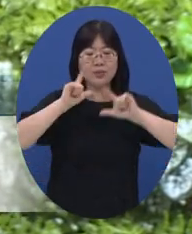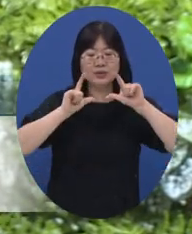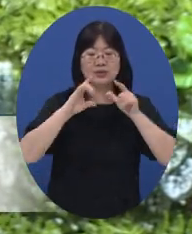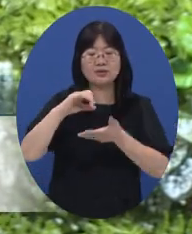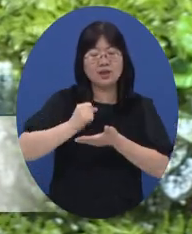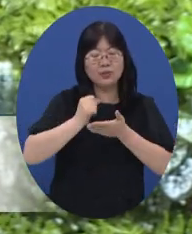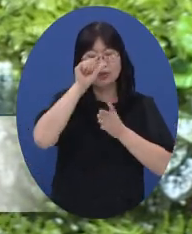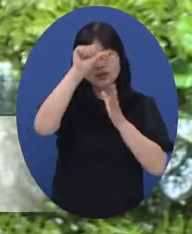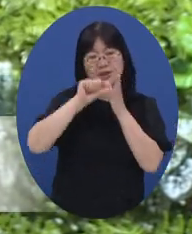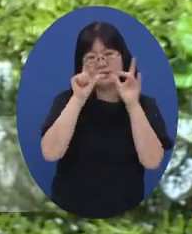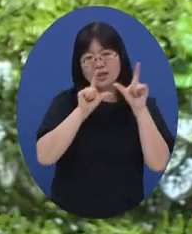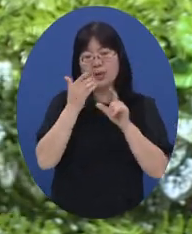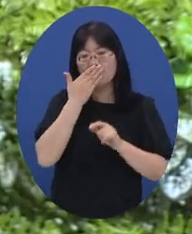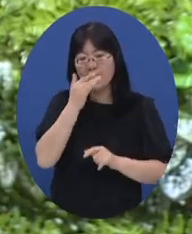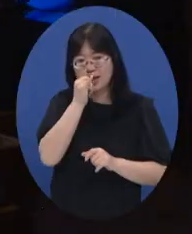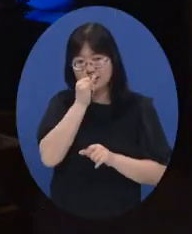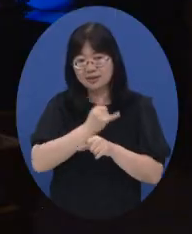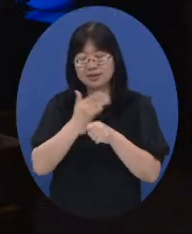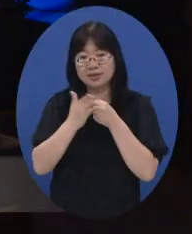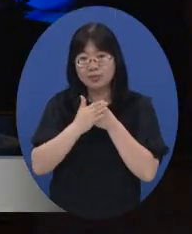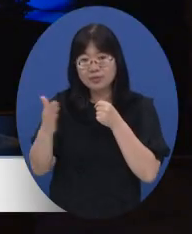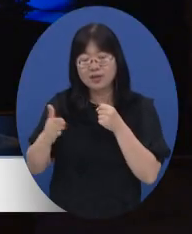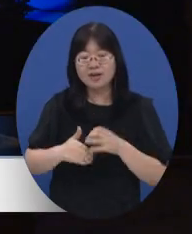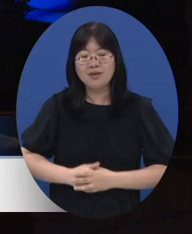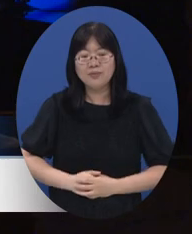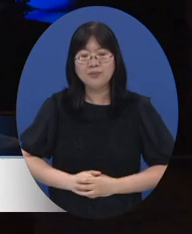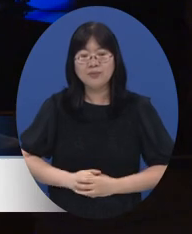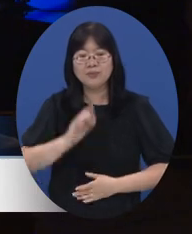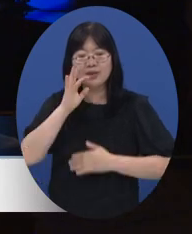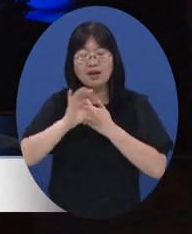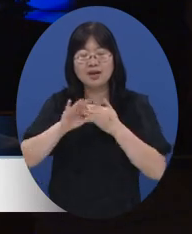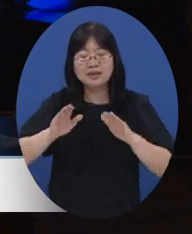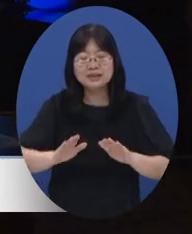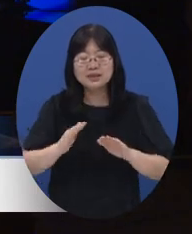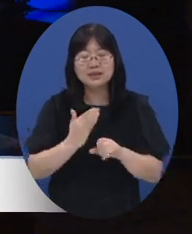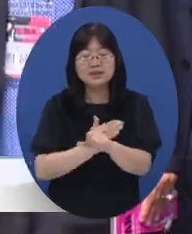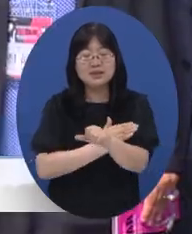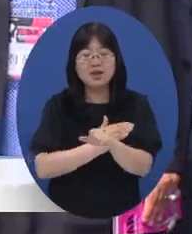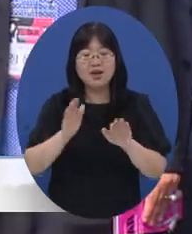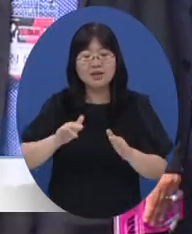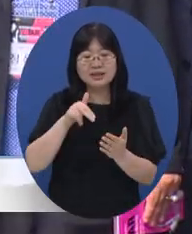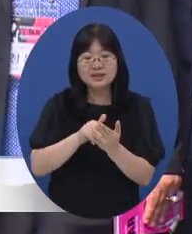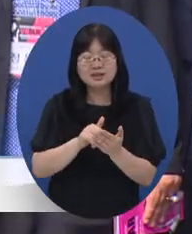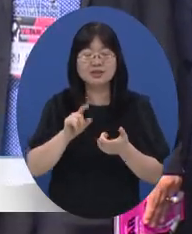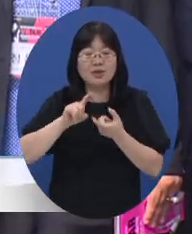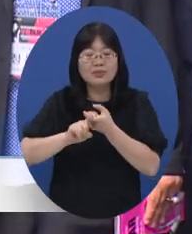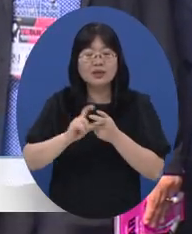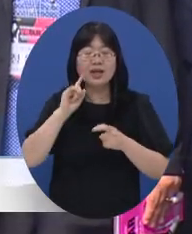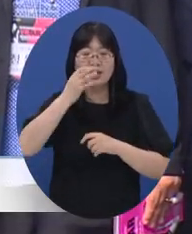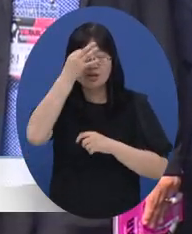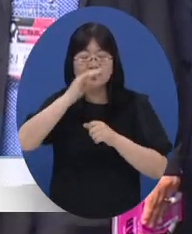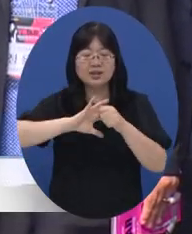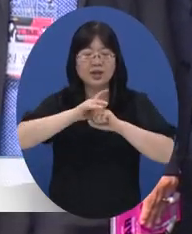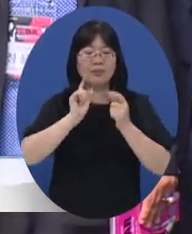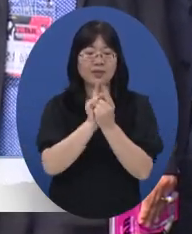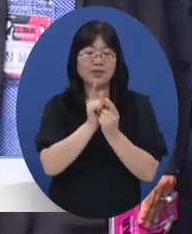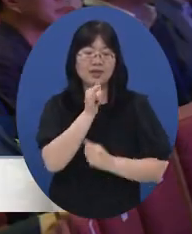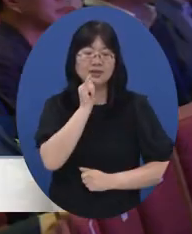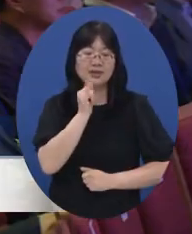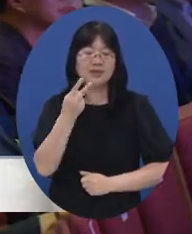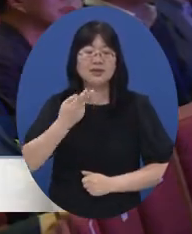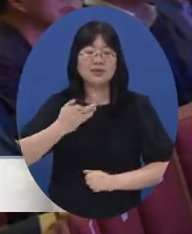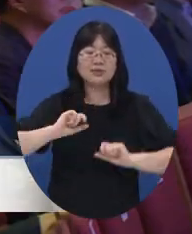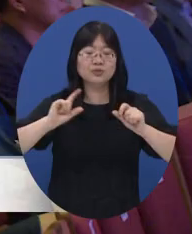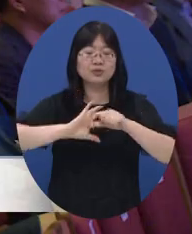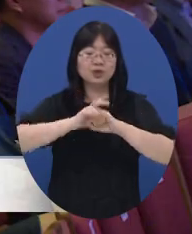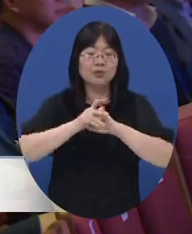모습으로 인생을 살아볼 수 있는 가상현실과 증강현실이 접목된 예술 세계를 만날 수 있는 2019 글로벌